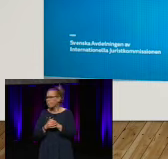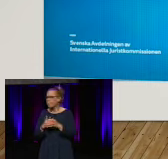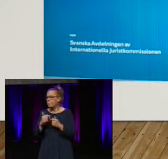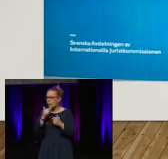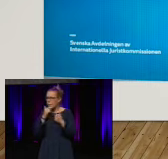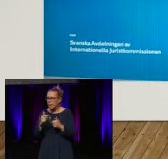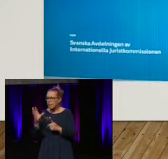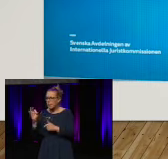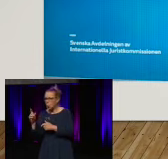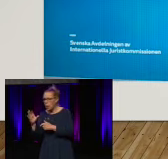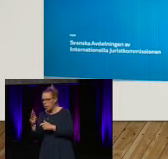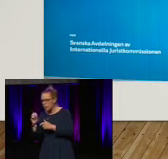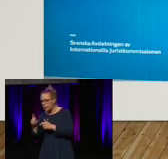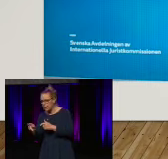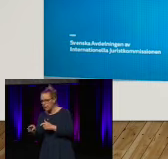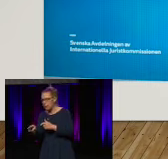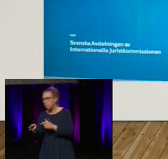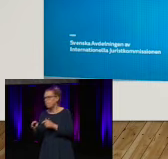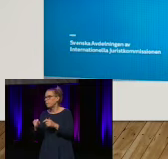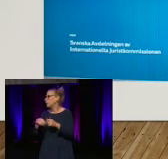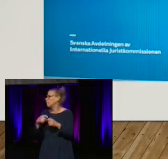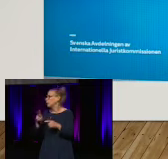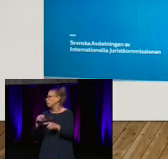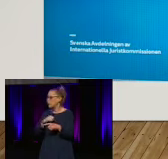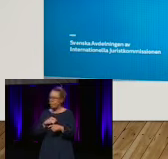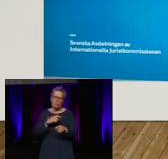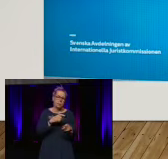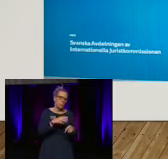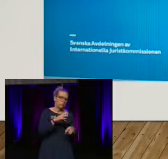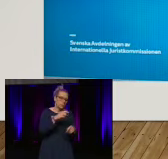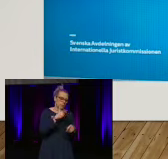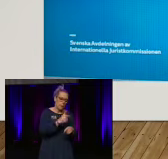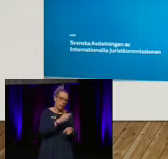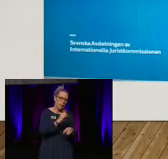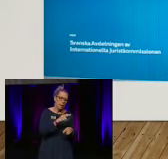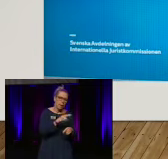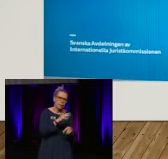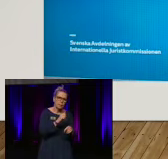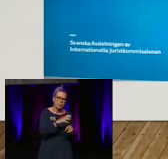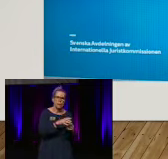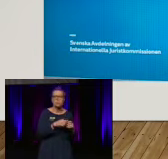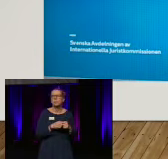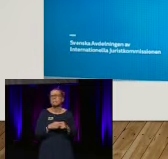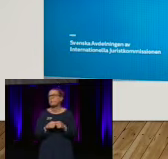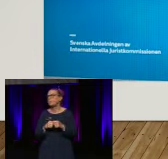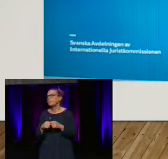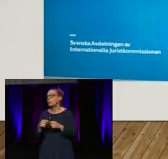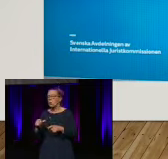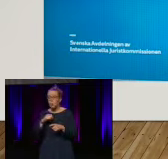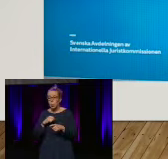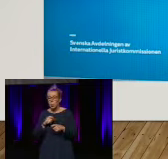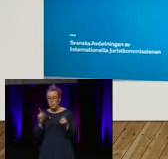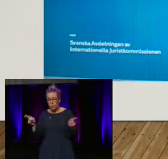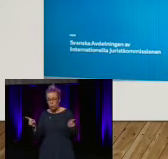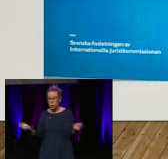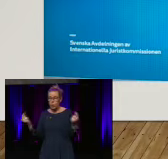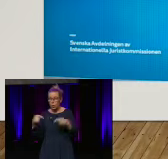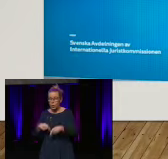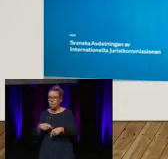Joakim. Jag tror det var jättetrevligt. Anders, fantastiskt trevligt. Och roligt att ni kunde komma.